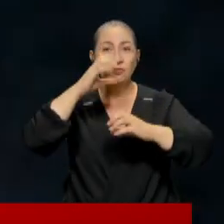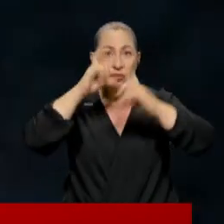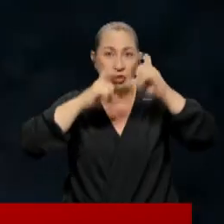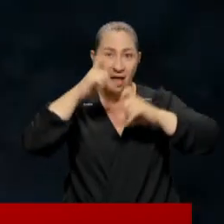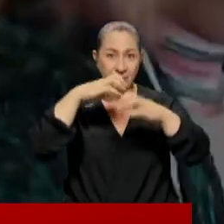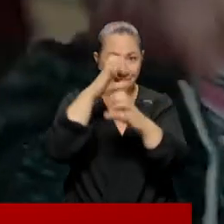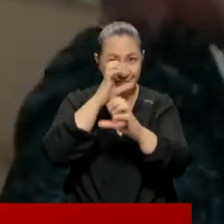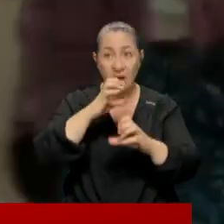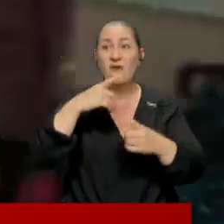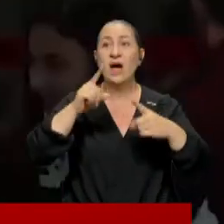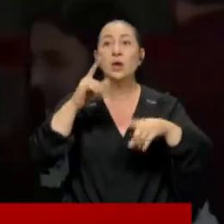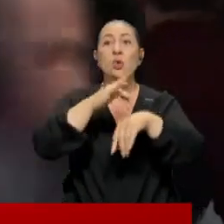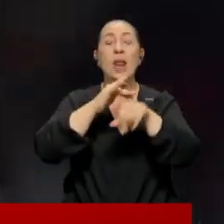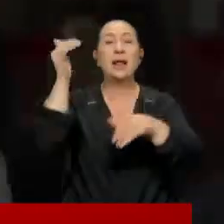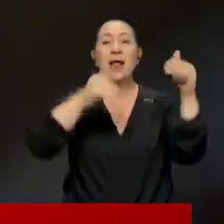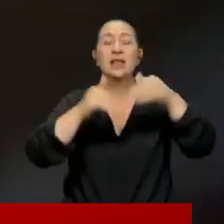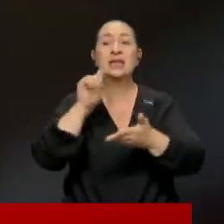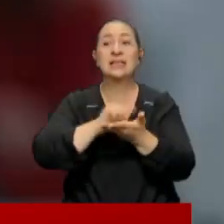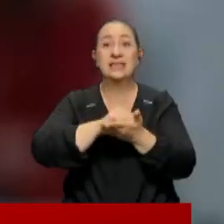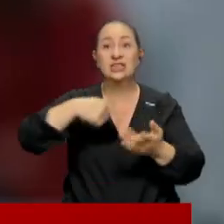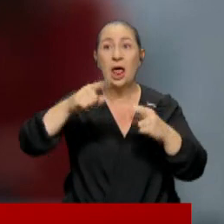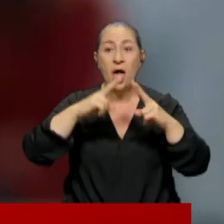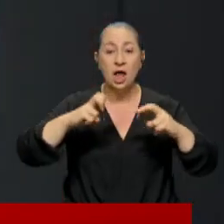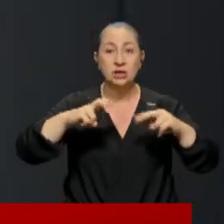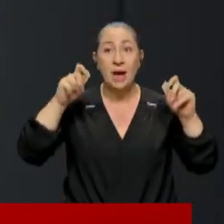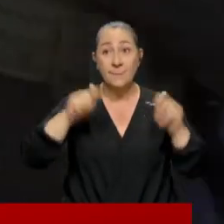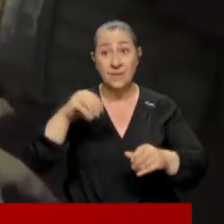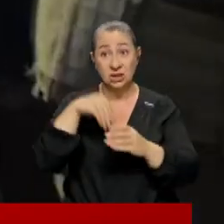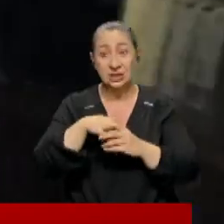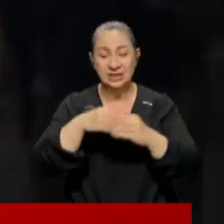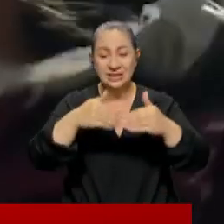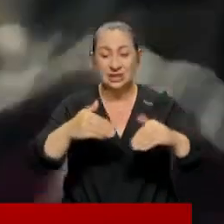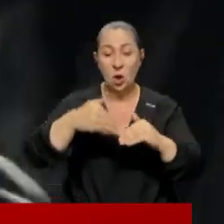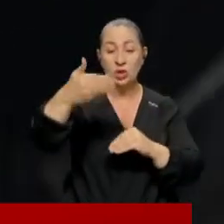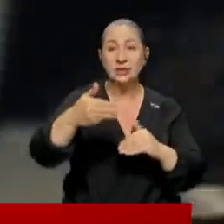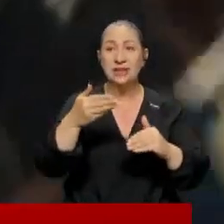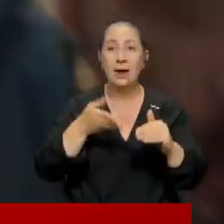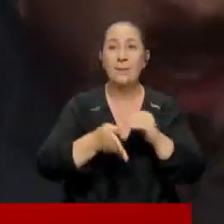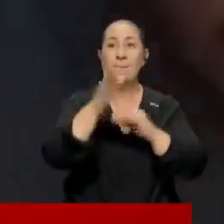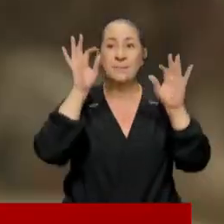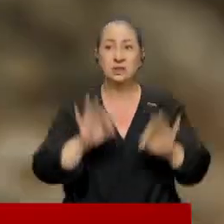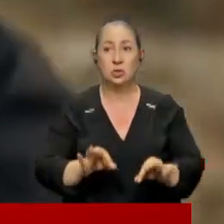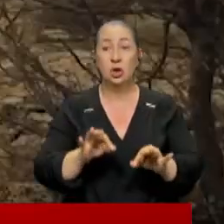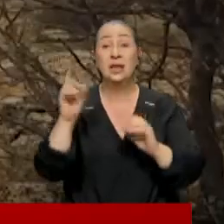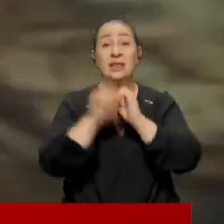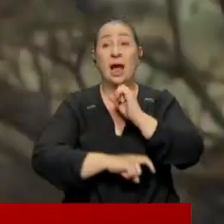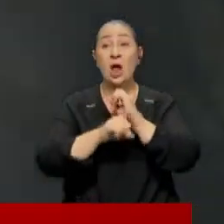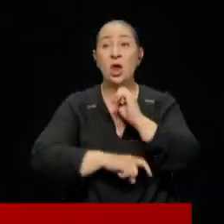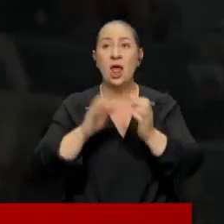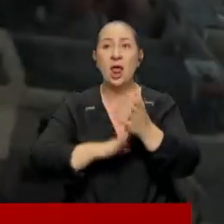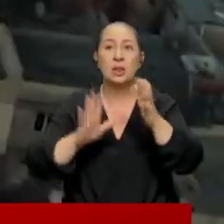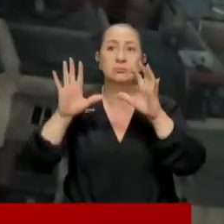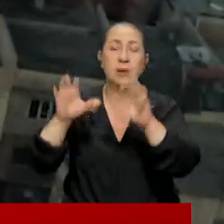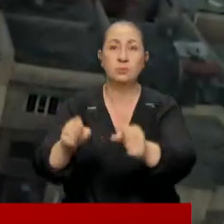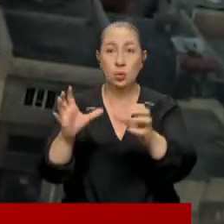fotoğrafçısının ve farklı ülkelerden gelen gazetecilerin araştırma yapmak üzere sınır ötesine geçişleriyle başlıyor. Terör örgütünün eline